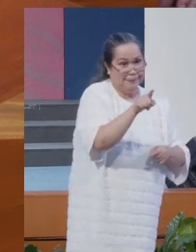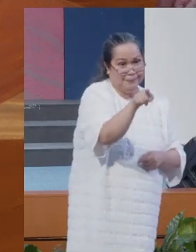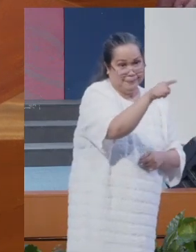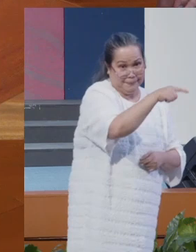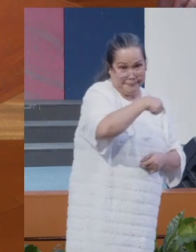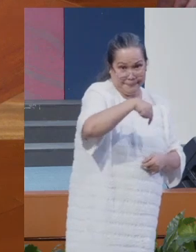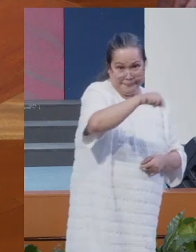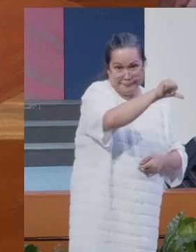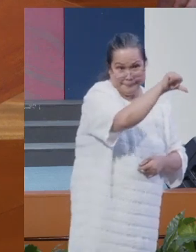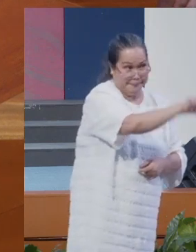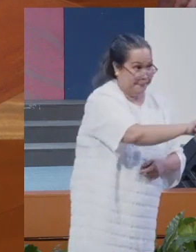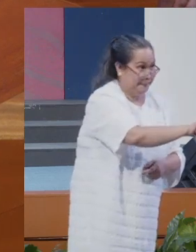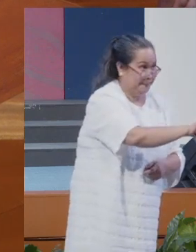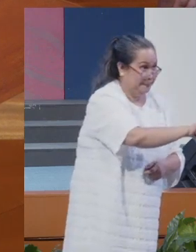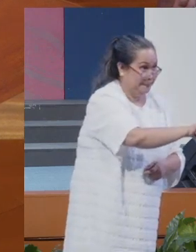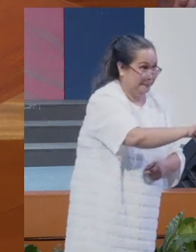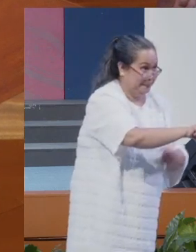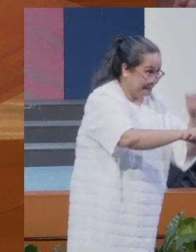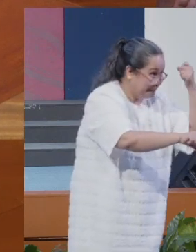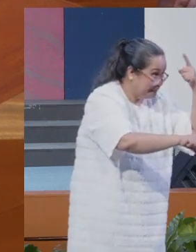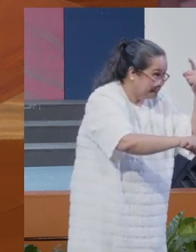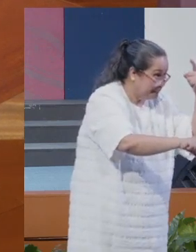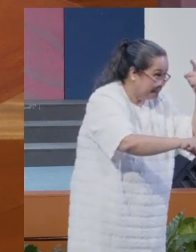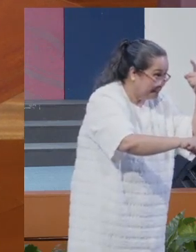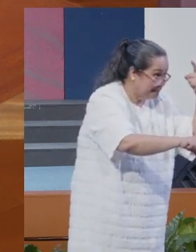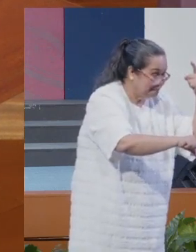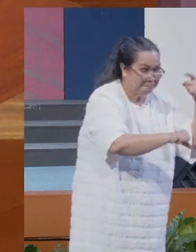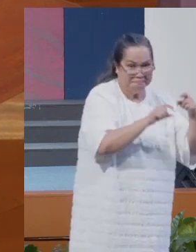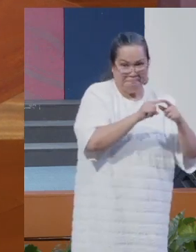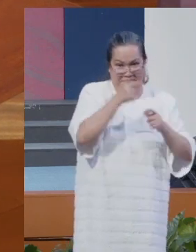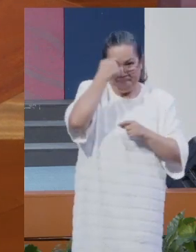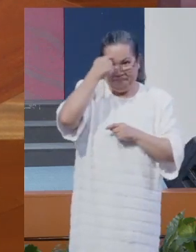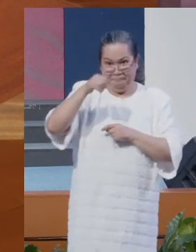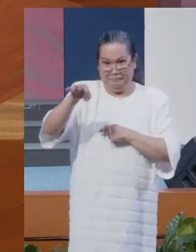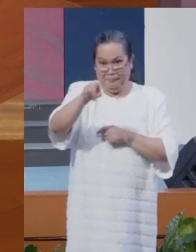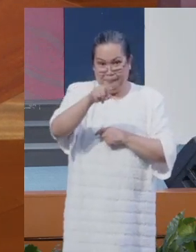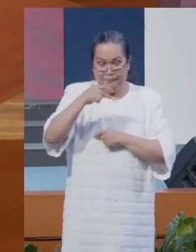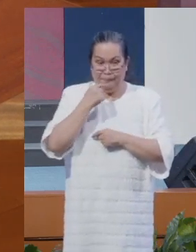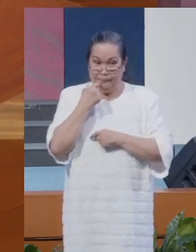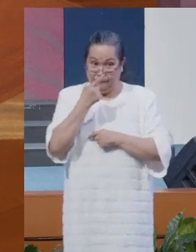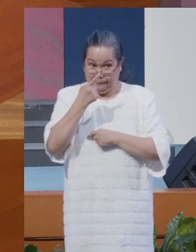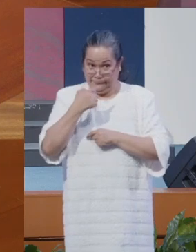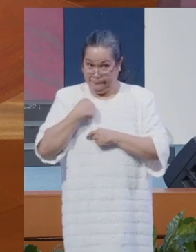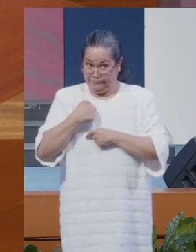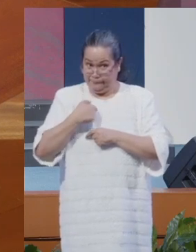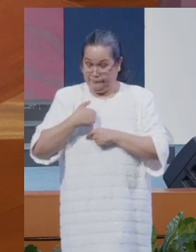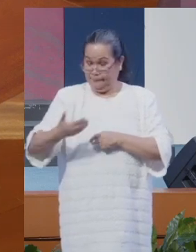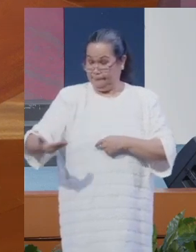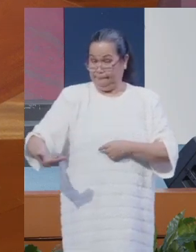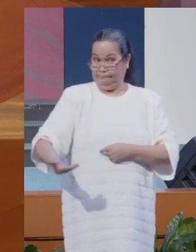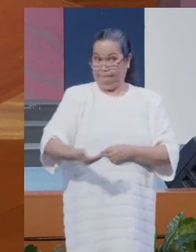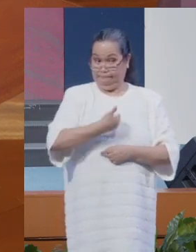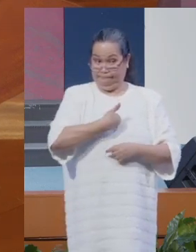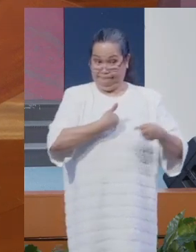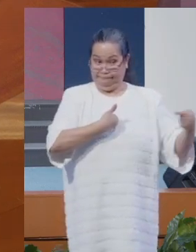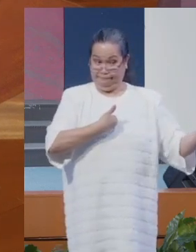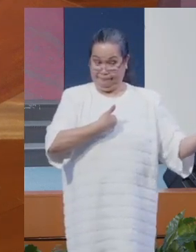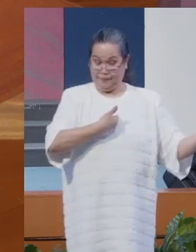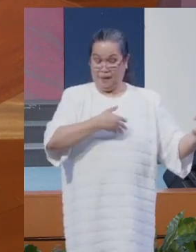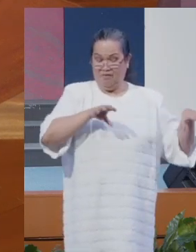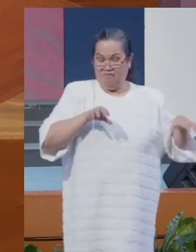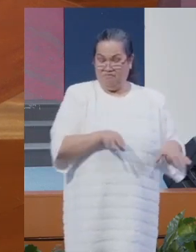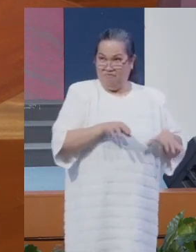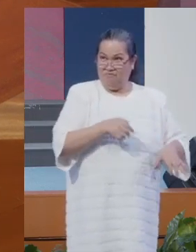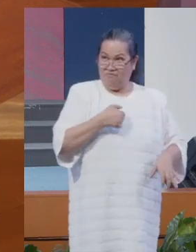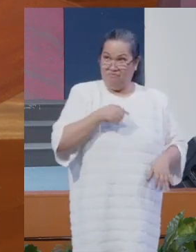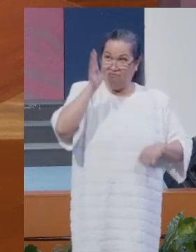ayon sa relihiyosong gawain. Magiging dahilan lamang ito upang ang tao ay makapagmalaki sa Kanya. Nakarating